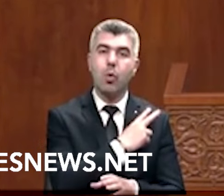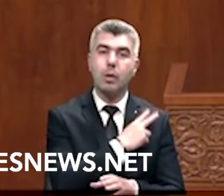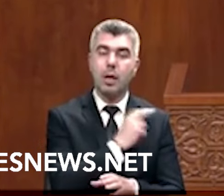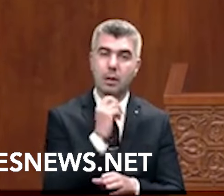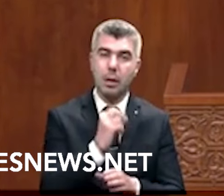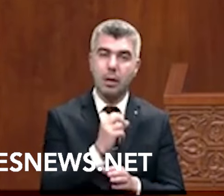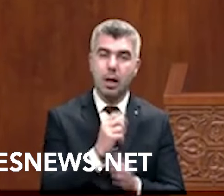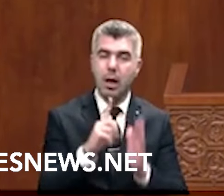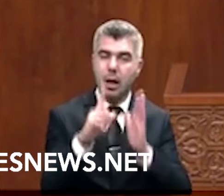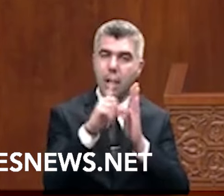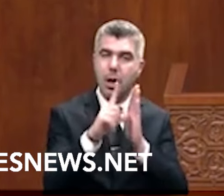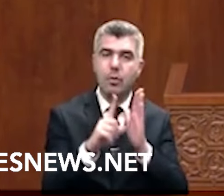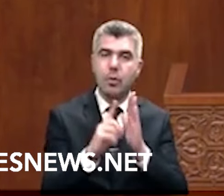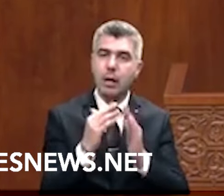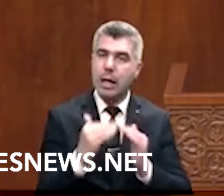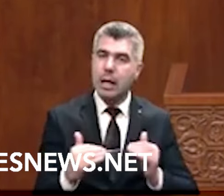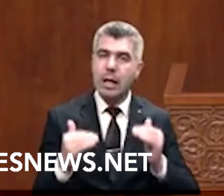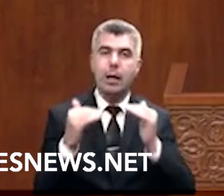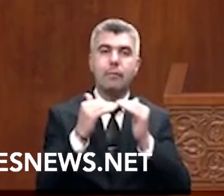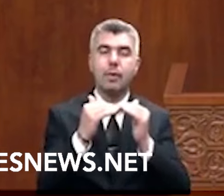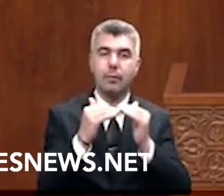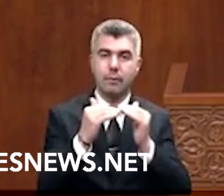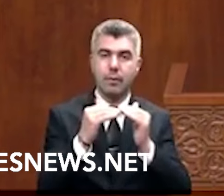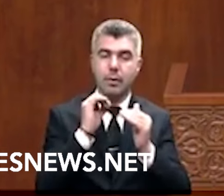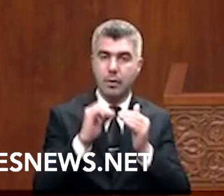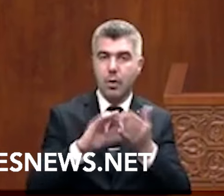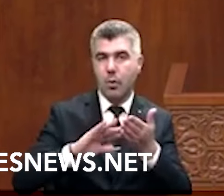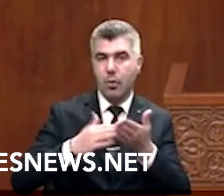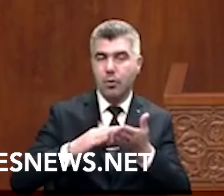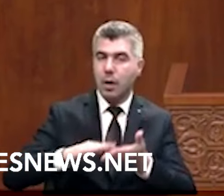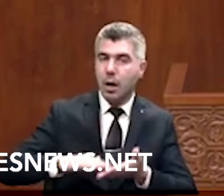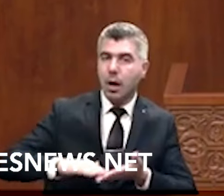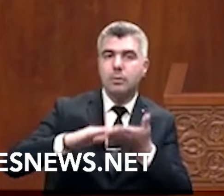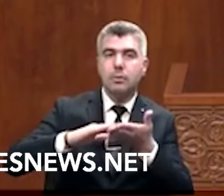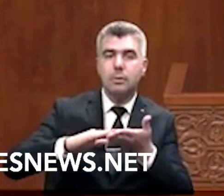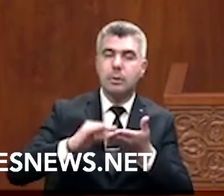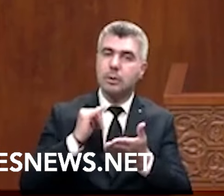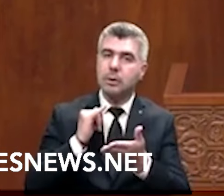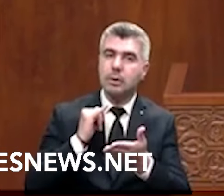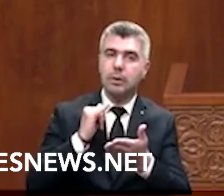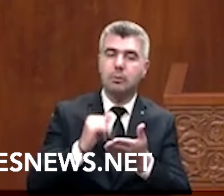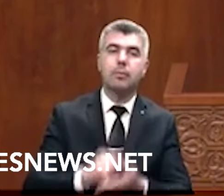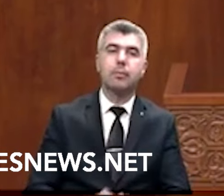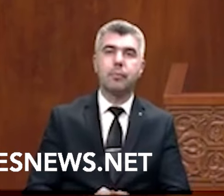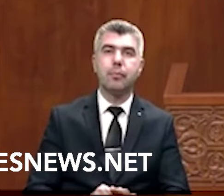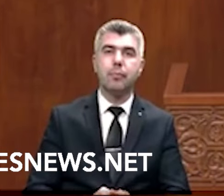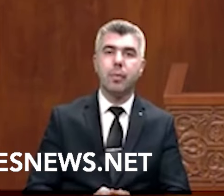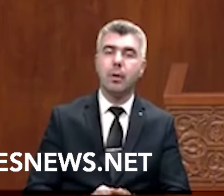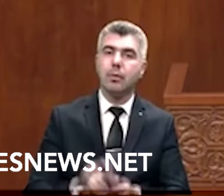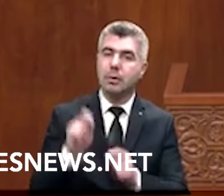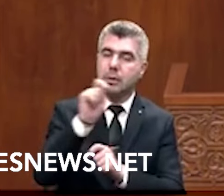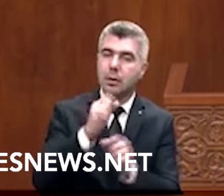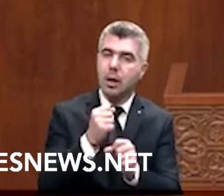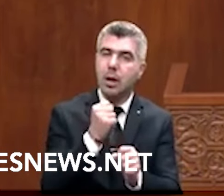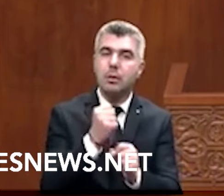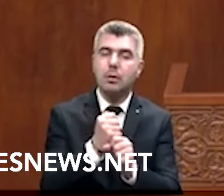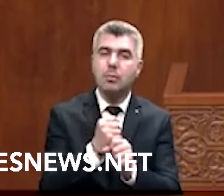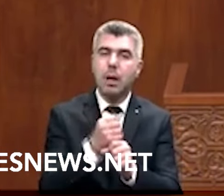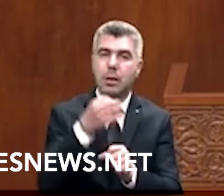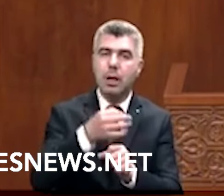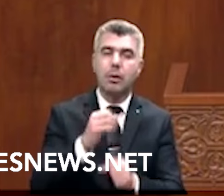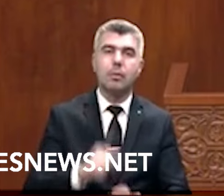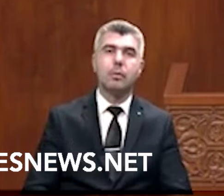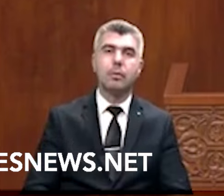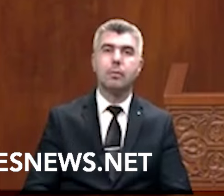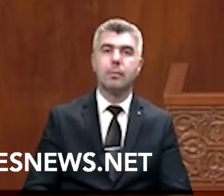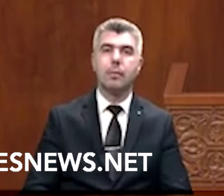نظام موحد ومحفز يحفظ كرامه نساء ورجال التعليم ويساهم في تحسين ظروف اشتغالهم